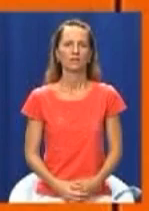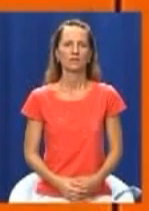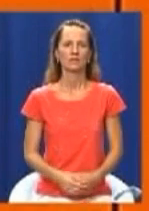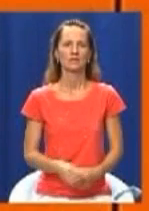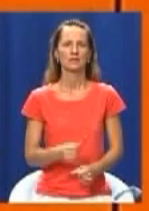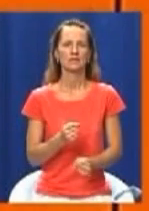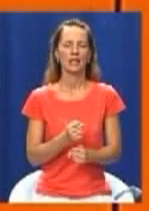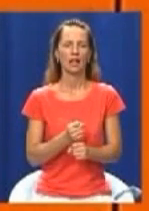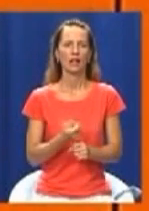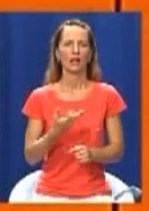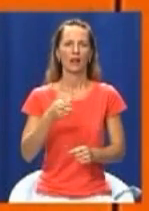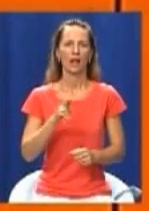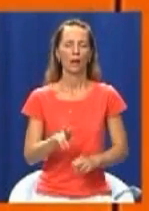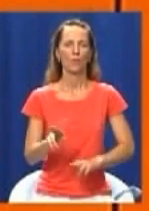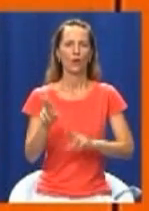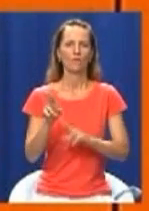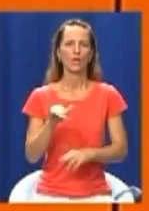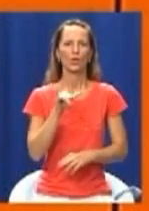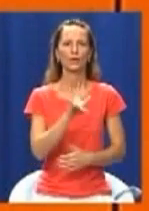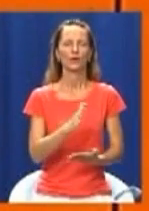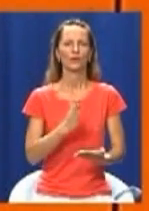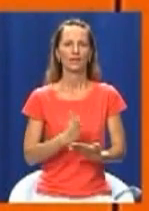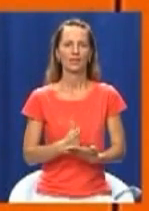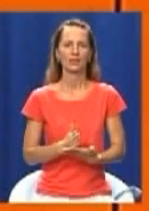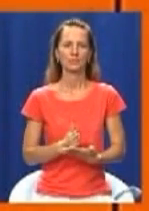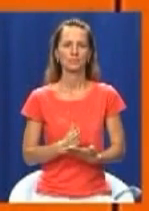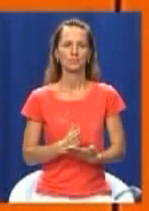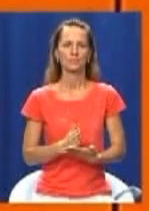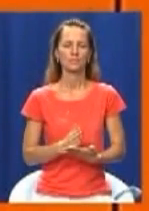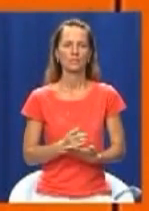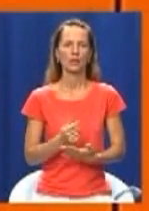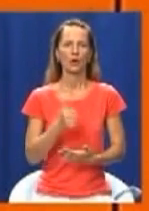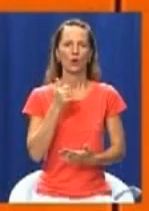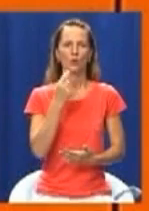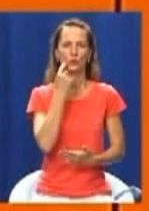зроблений для полювання. У нього є гострі зуби.